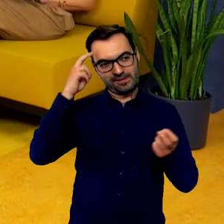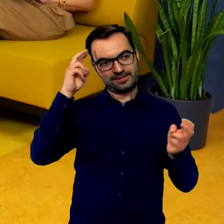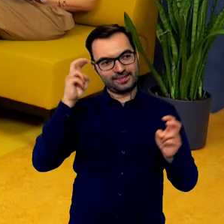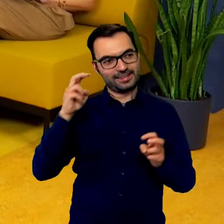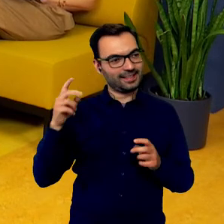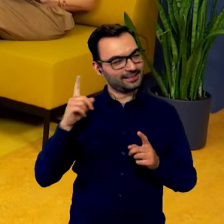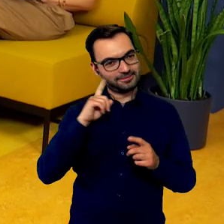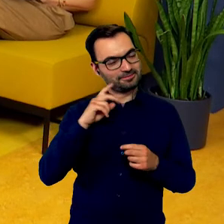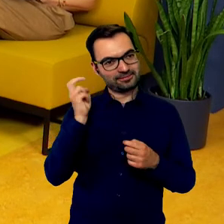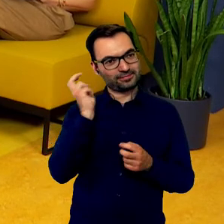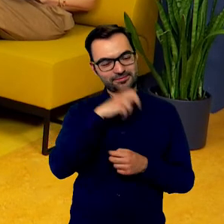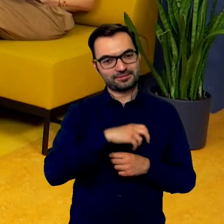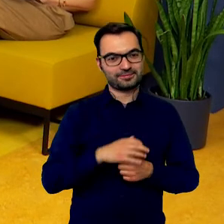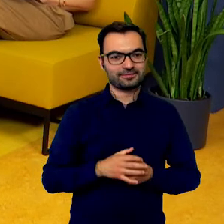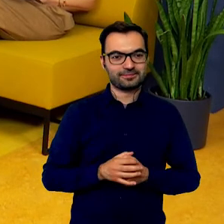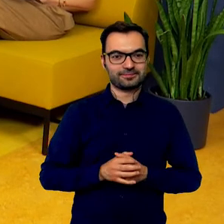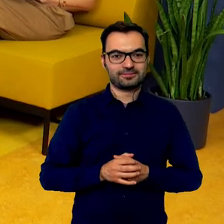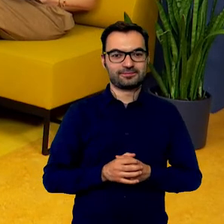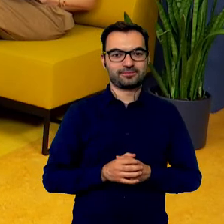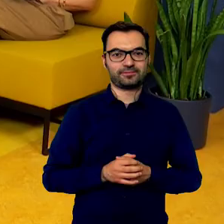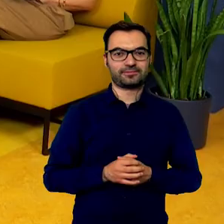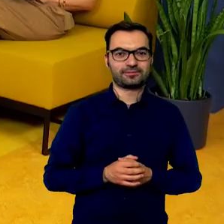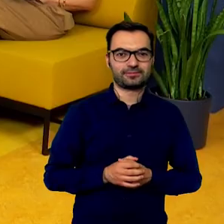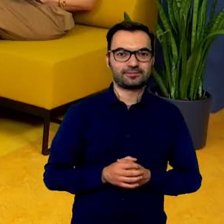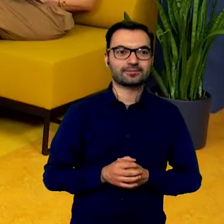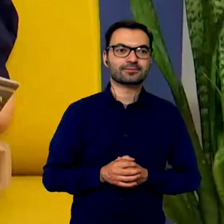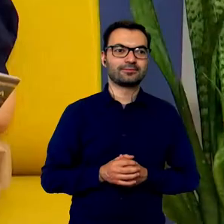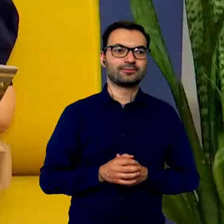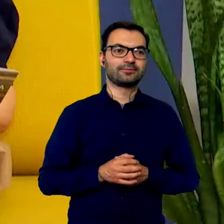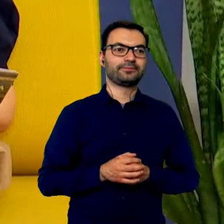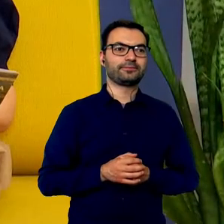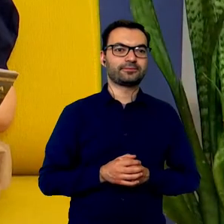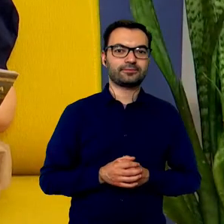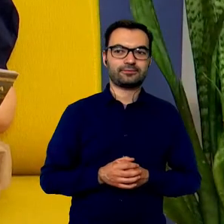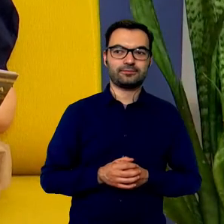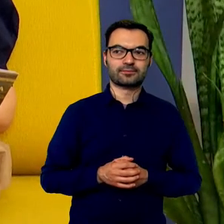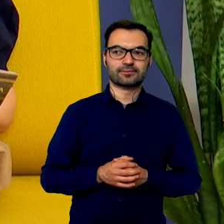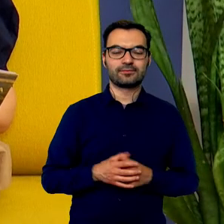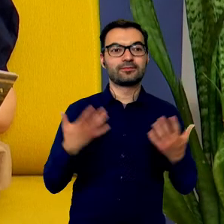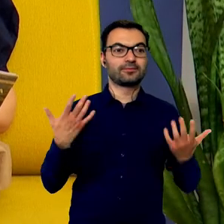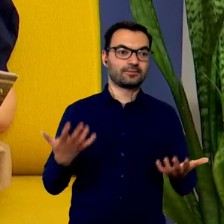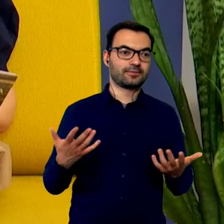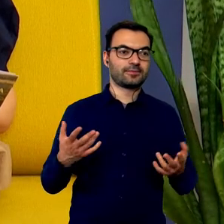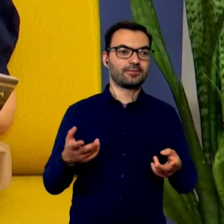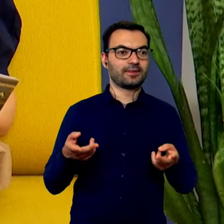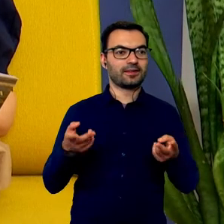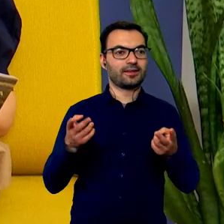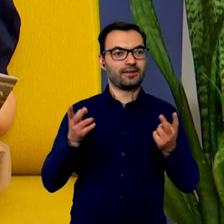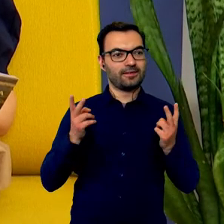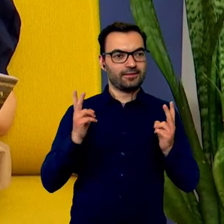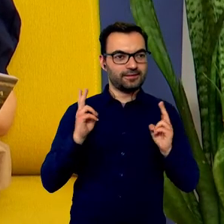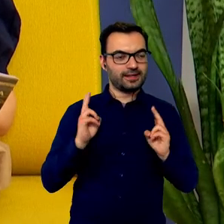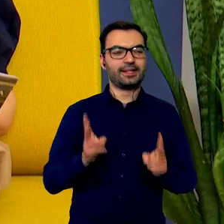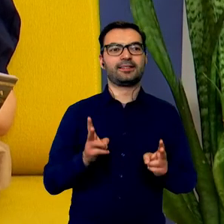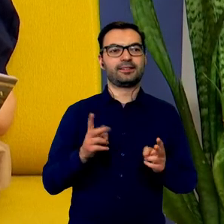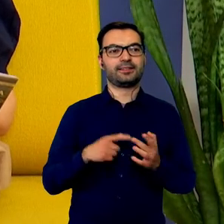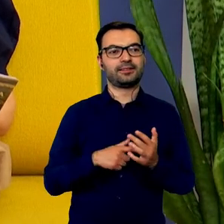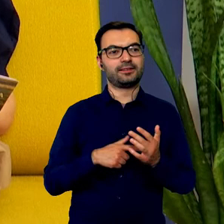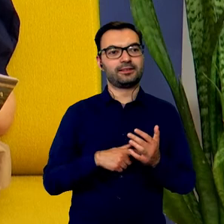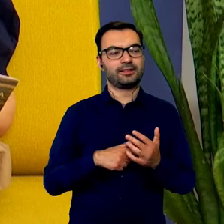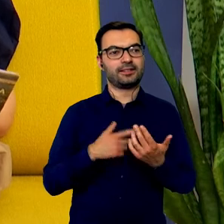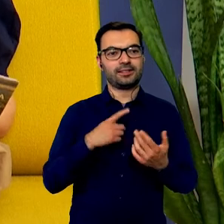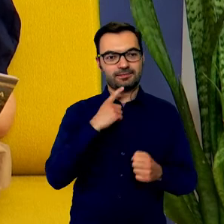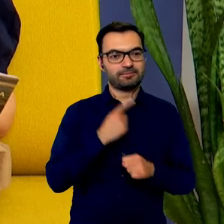była naprawdę zaskakująca, absurdalna, tak bym to nazwała. W każdym razie rzeczywiście to działanie było takie